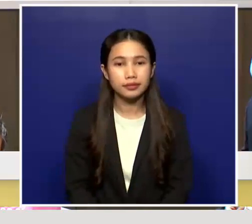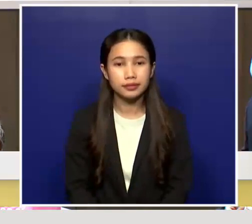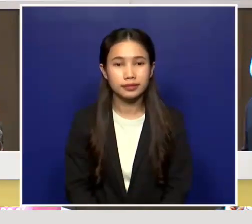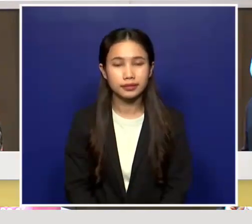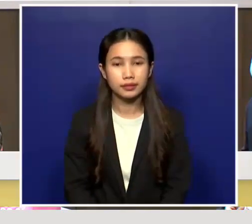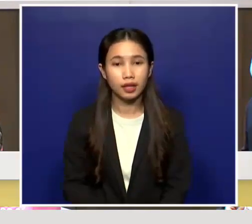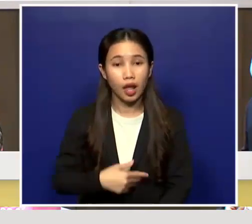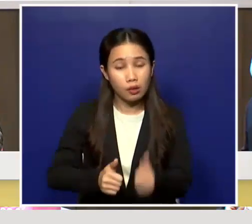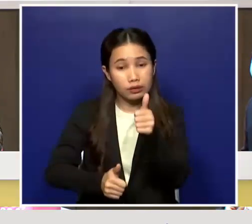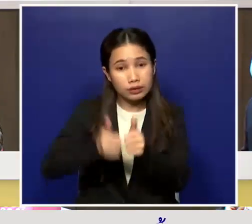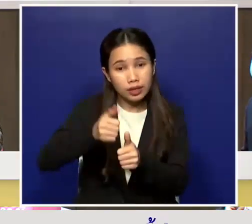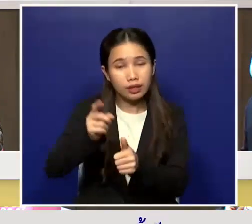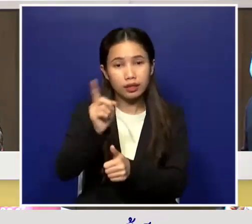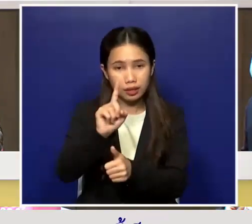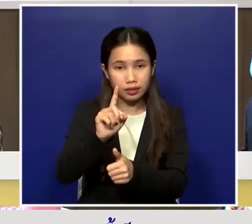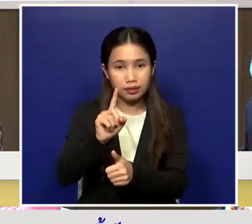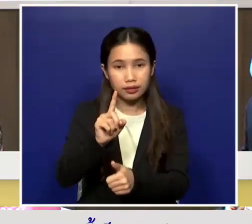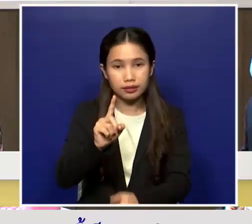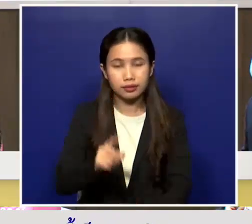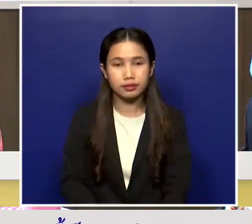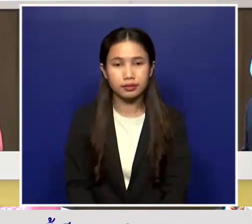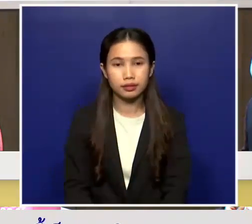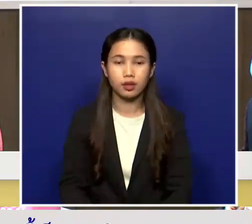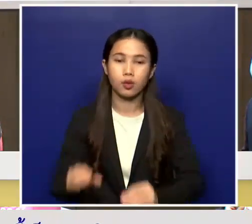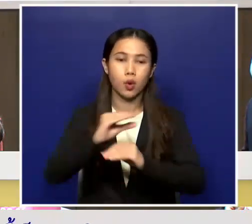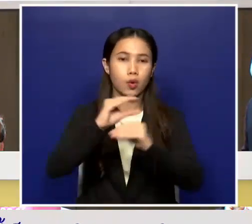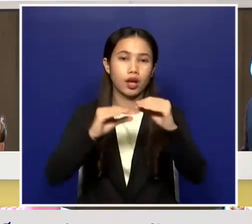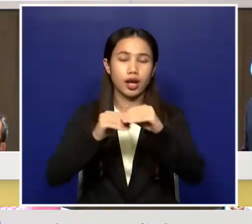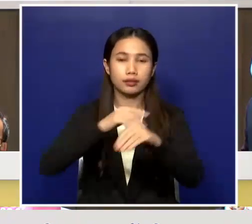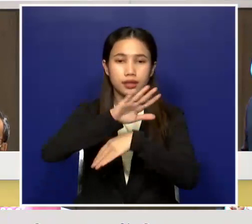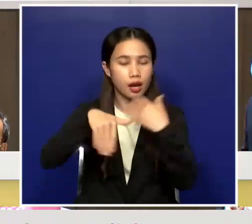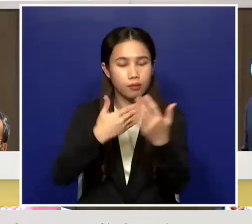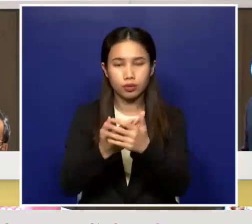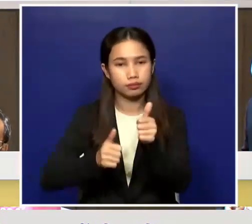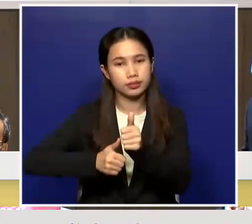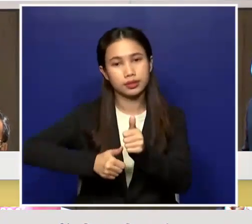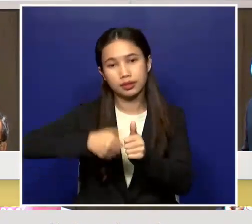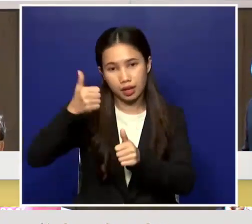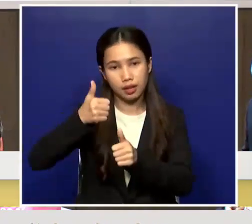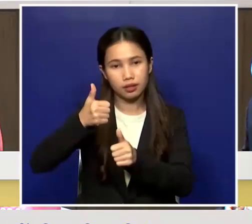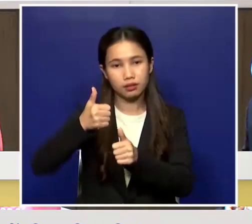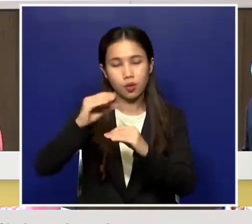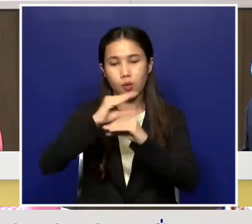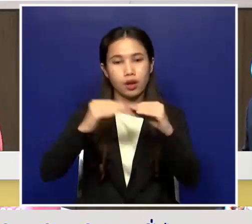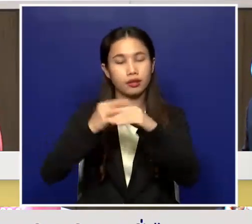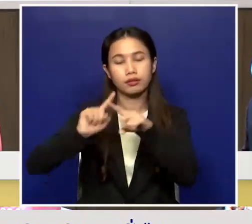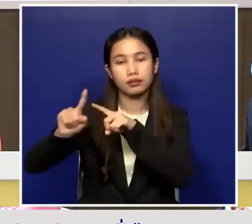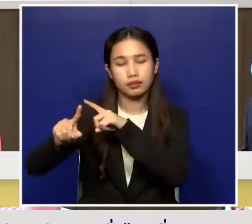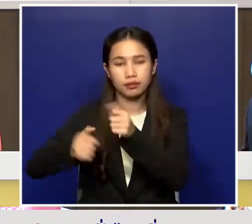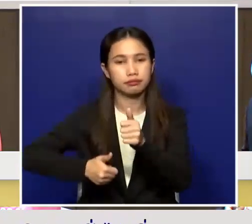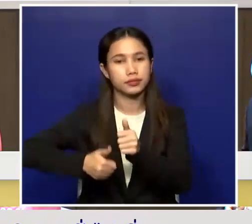คู่เทียบทำไงรู้ไหมครับทุกโครงการไอ้หมอนี่ผูกขาดทุกโครงการไปดู